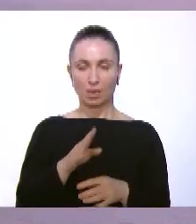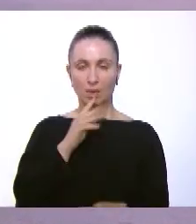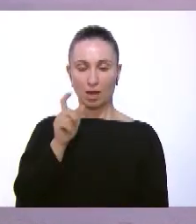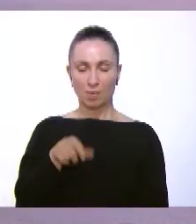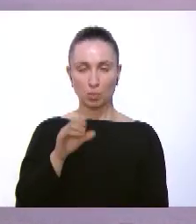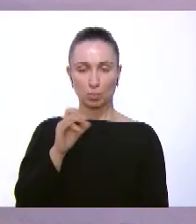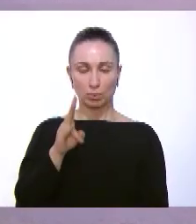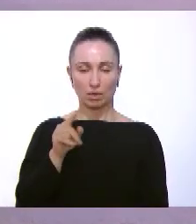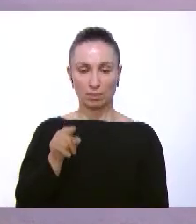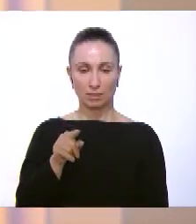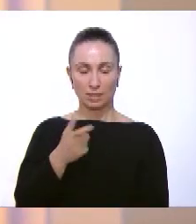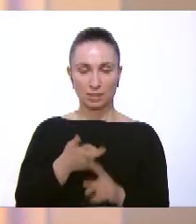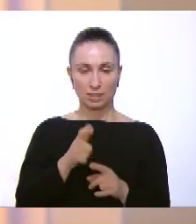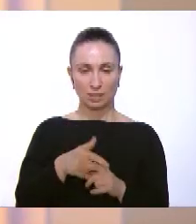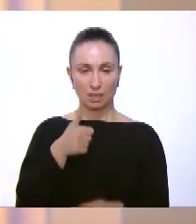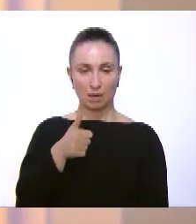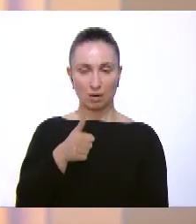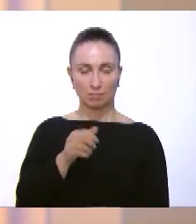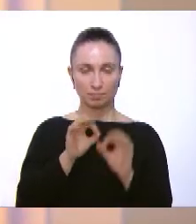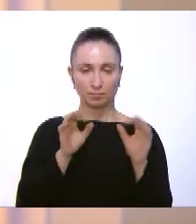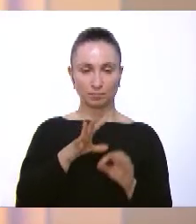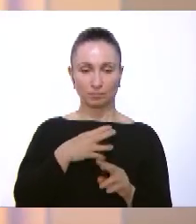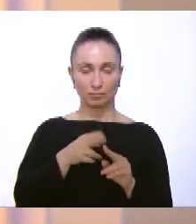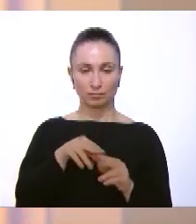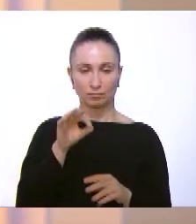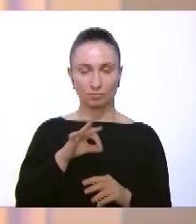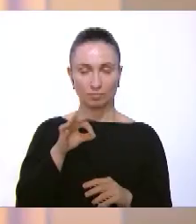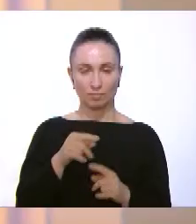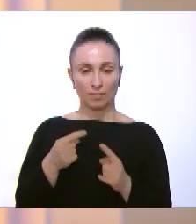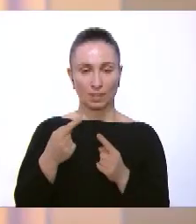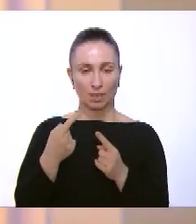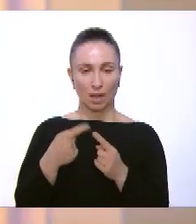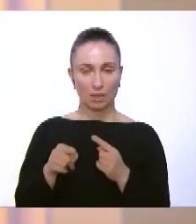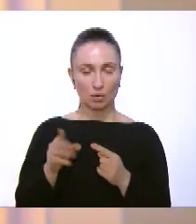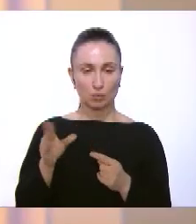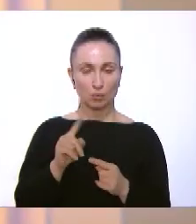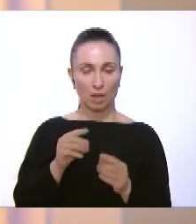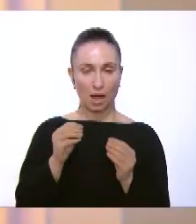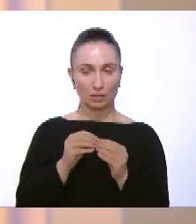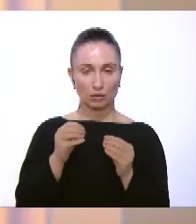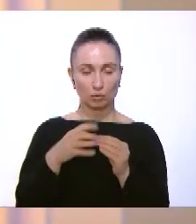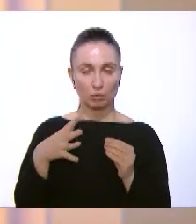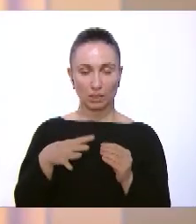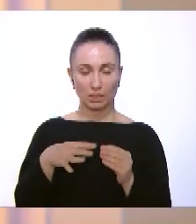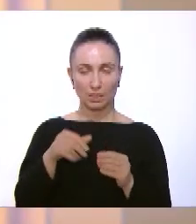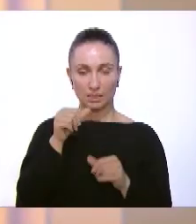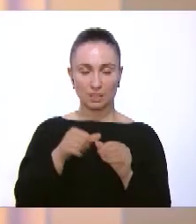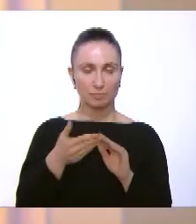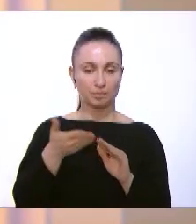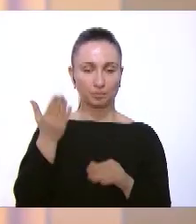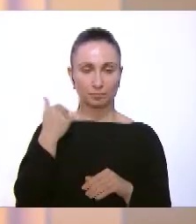ქალბატონმა რუსუდანმა ძალიან კარგად ისაუბრა ამაზე. განსხვავებით სულ რაღაც 10-15 წლის